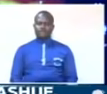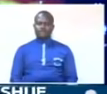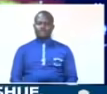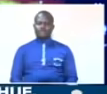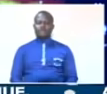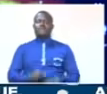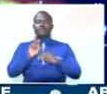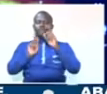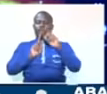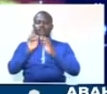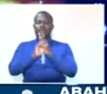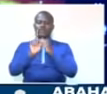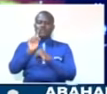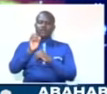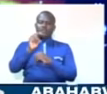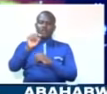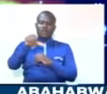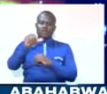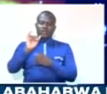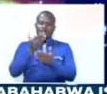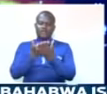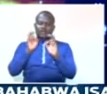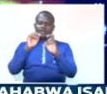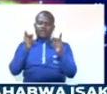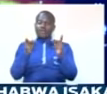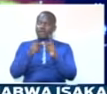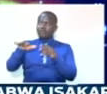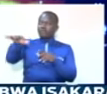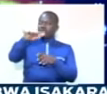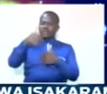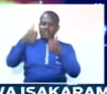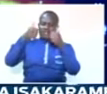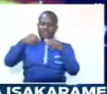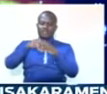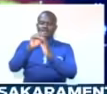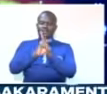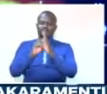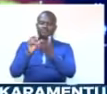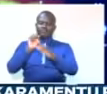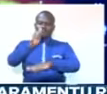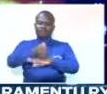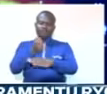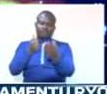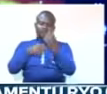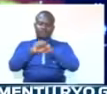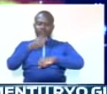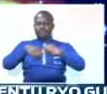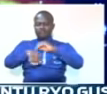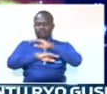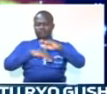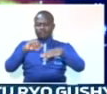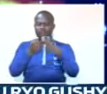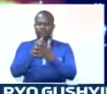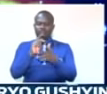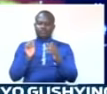n'abaturage bo mu karere ka Kamonyi barasaba ko ahantu nyaburanga muri aka karere hashyirwa ibikorwa remezo bituma